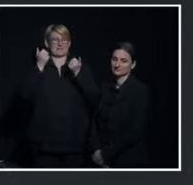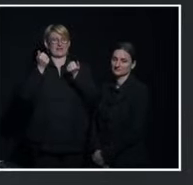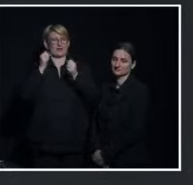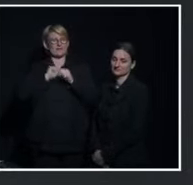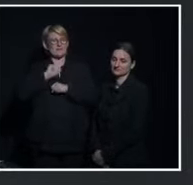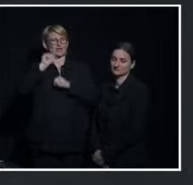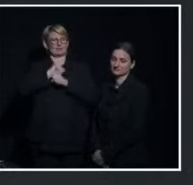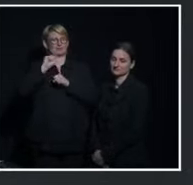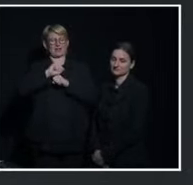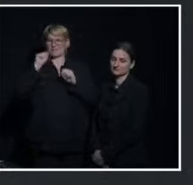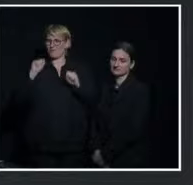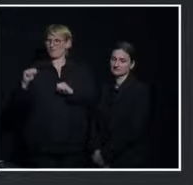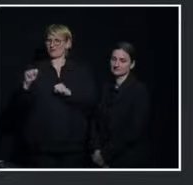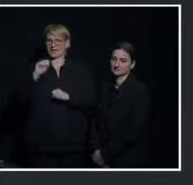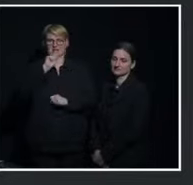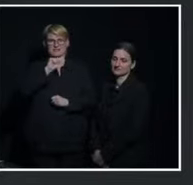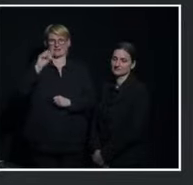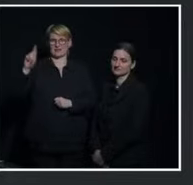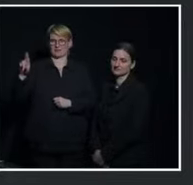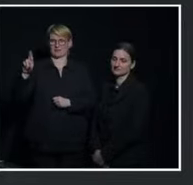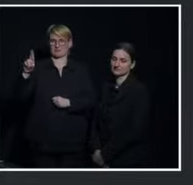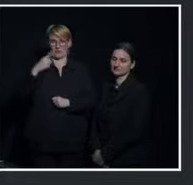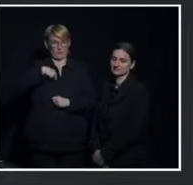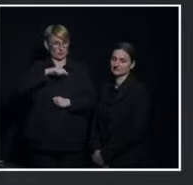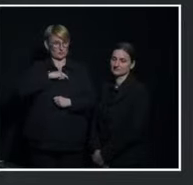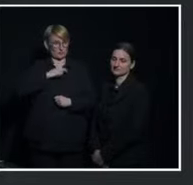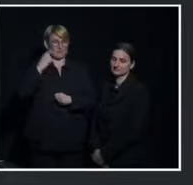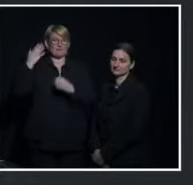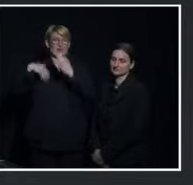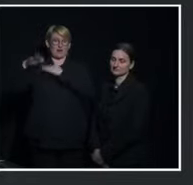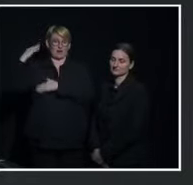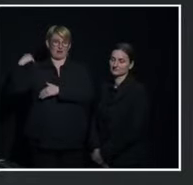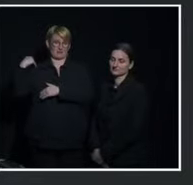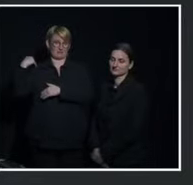Roma. Das ist für uns Vergangenheit.